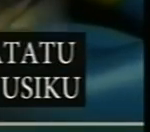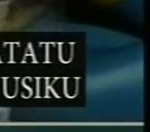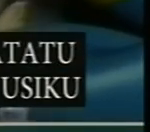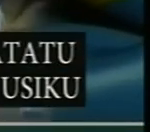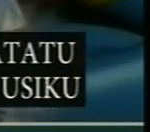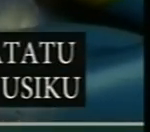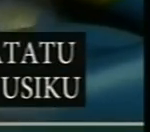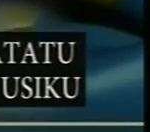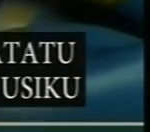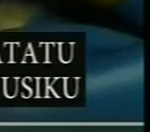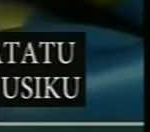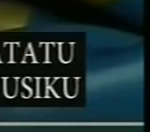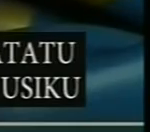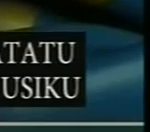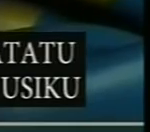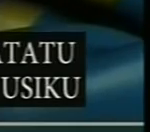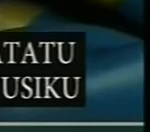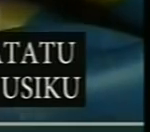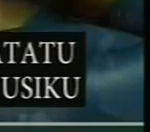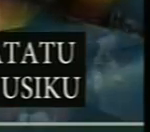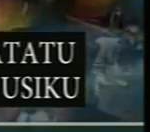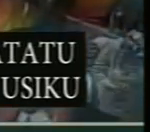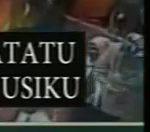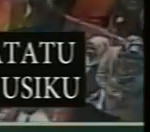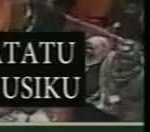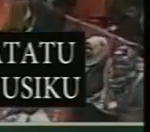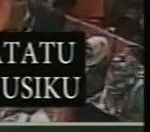Jumatatu saa 3 usiku hapa TBC1.